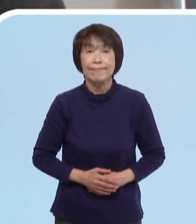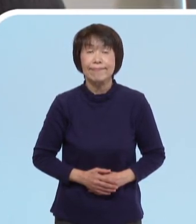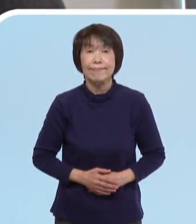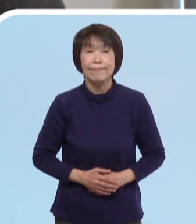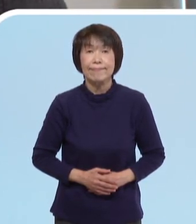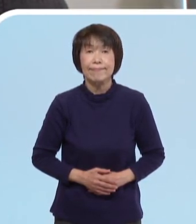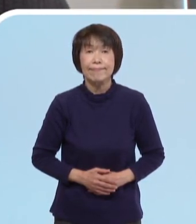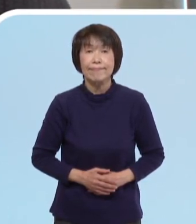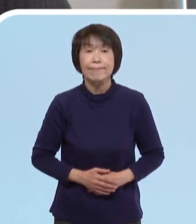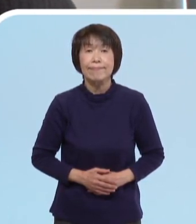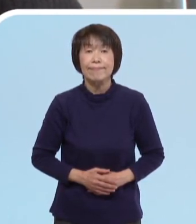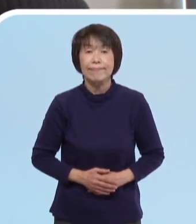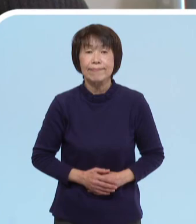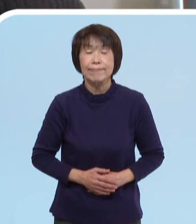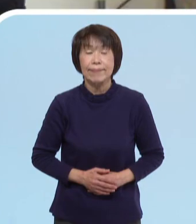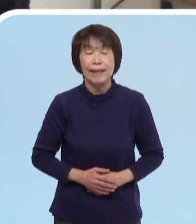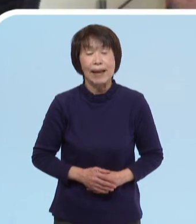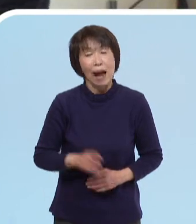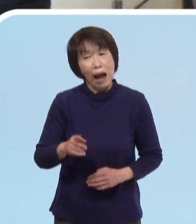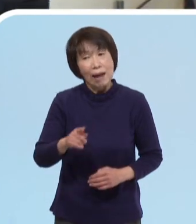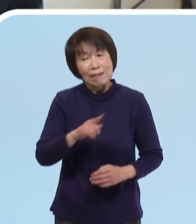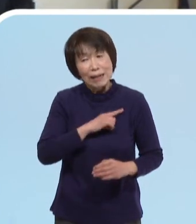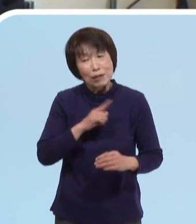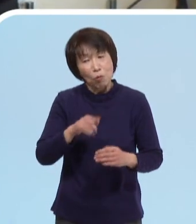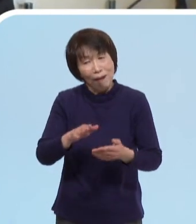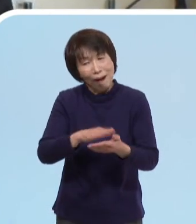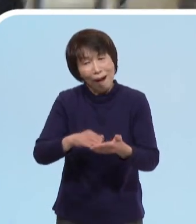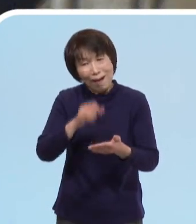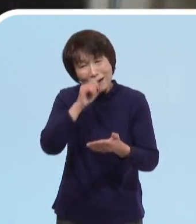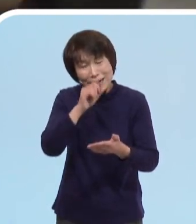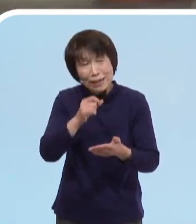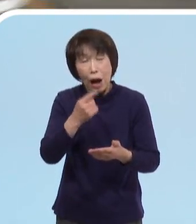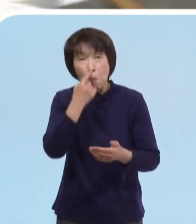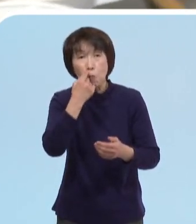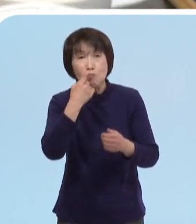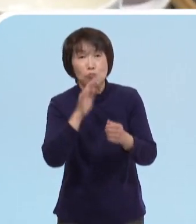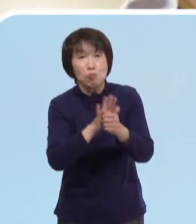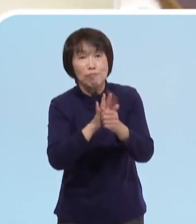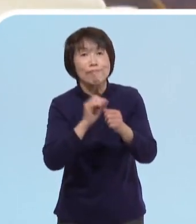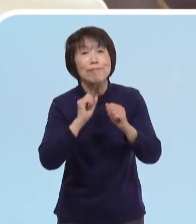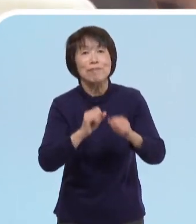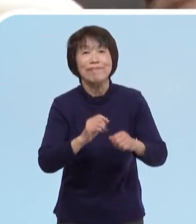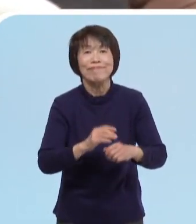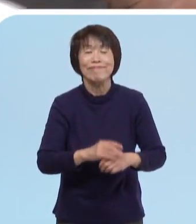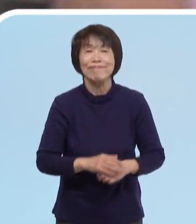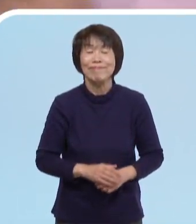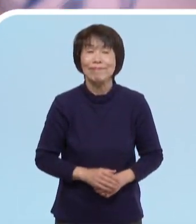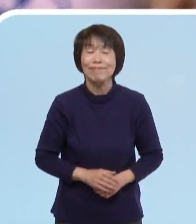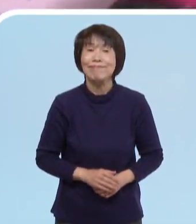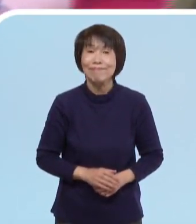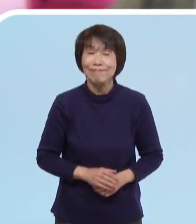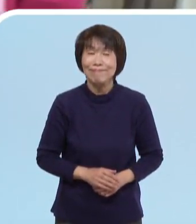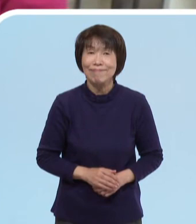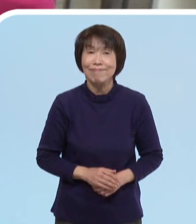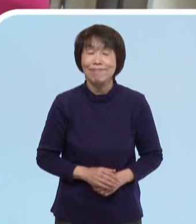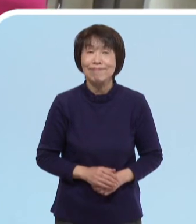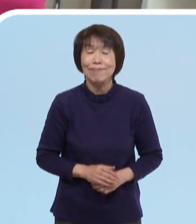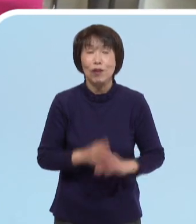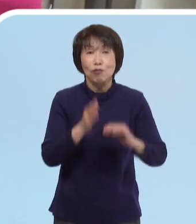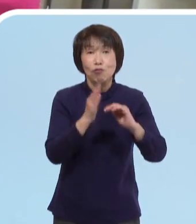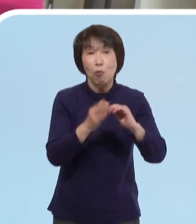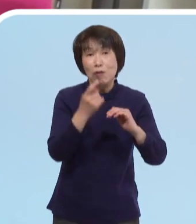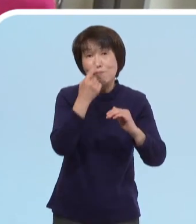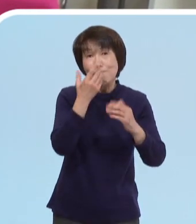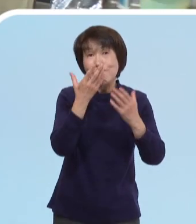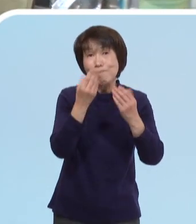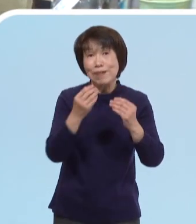こんな 弱 いんですよ、後やるとね、 胸 が出ちゃって。 きつい方がいいですよね。 これ先洗おうか。 あ、ほんなら僕これ洗います。 男性が自